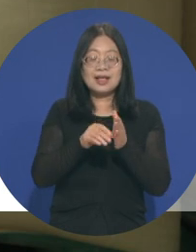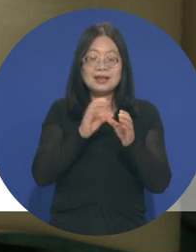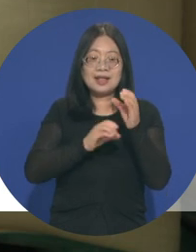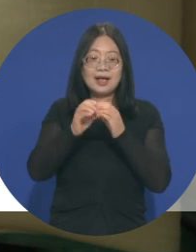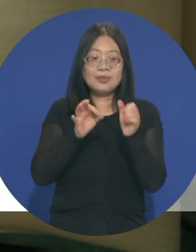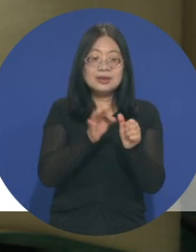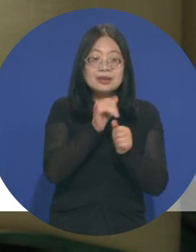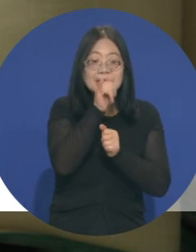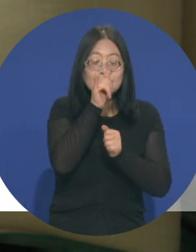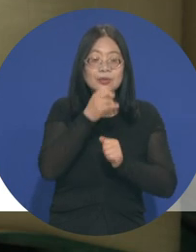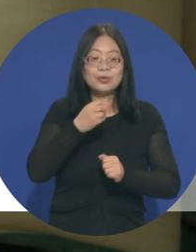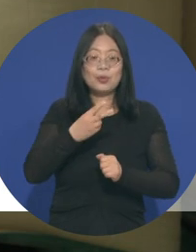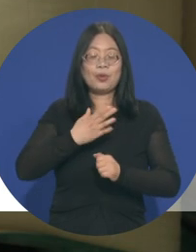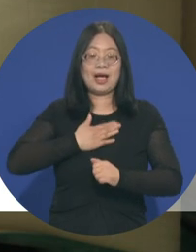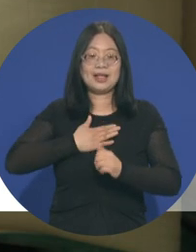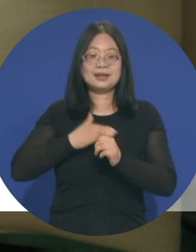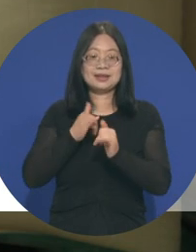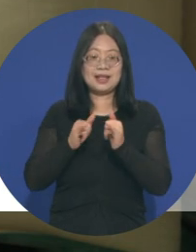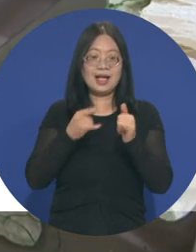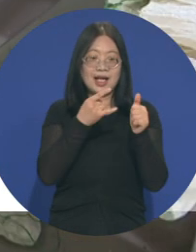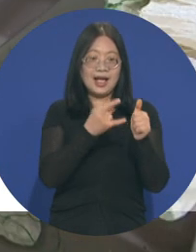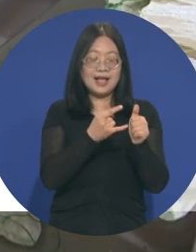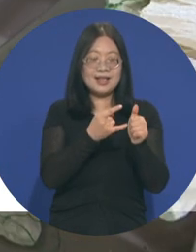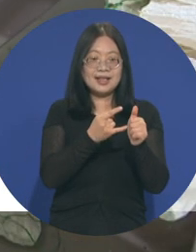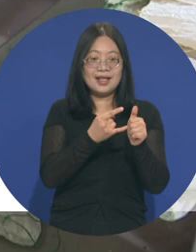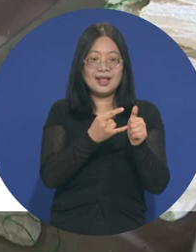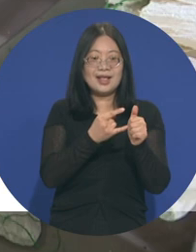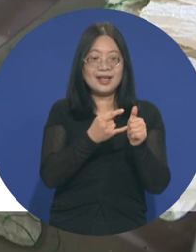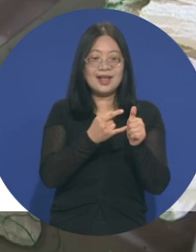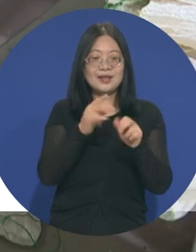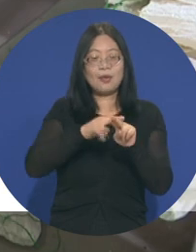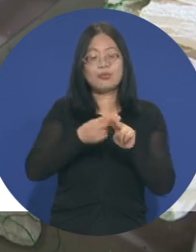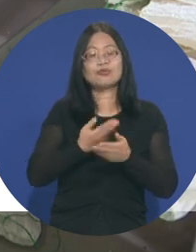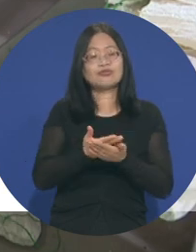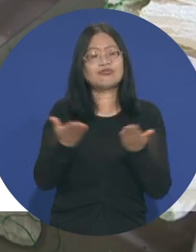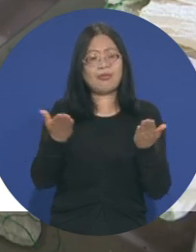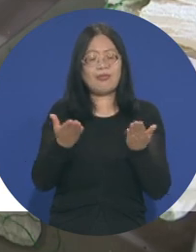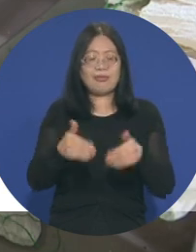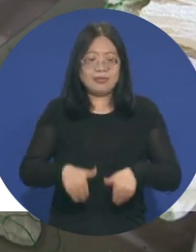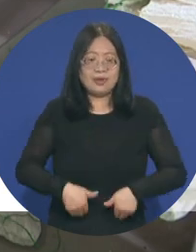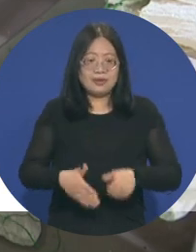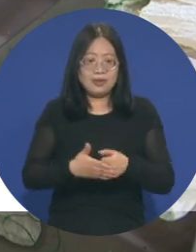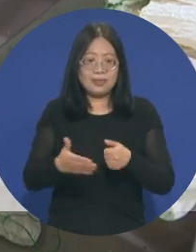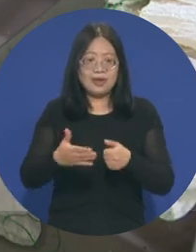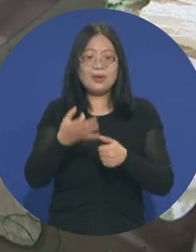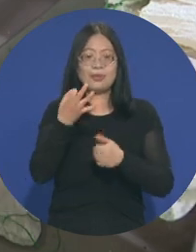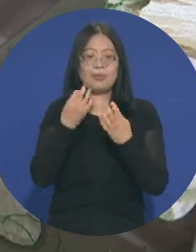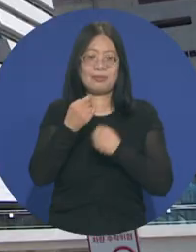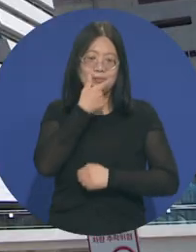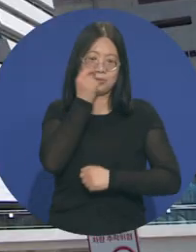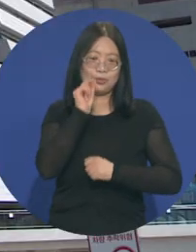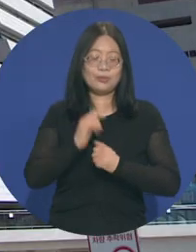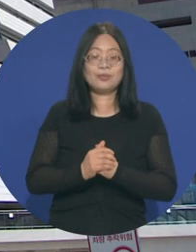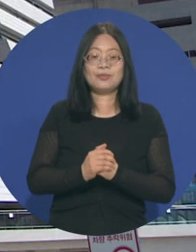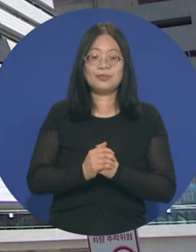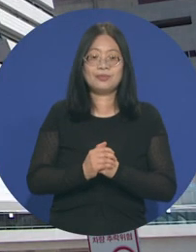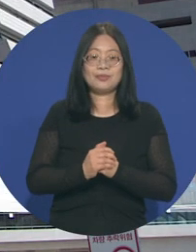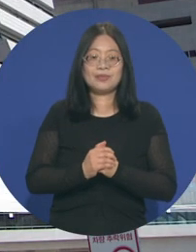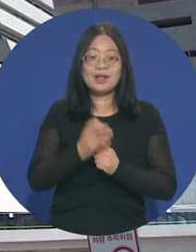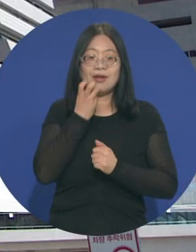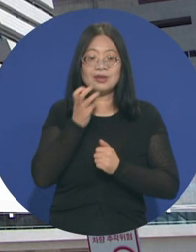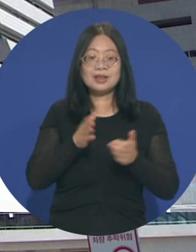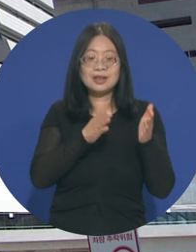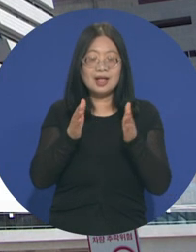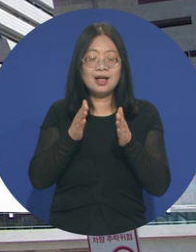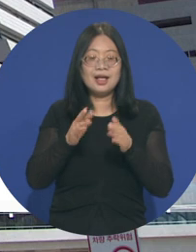또 내가 또 아는 지인들한테 인사치레 해야죠. 그러다 보면 돈이 많이 딸리죠. 이에